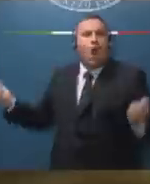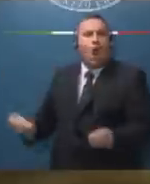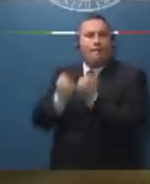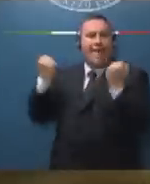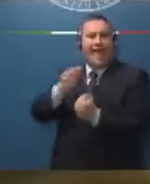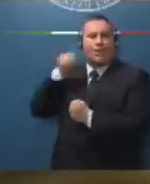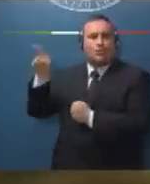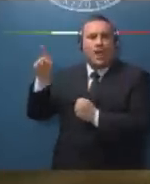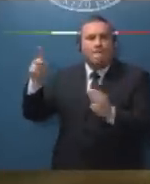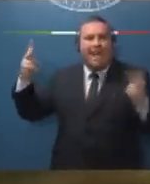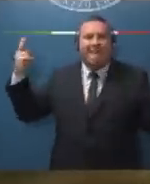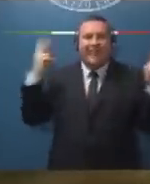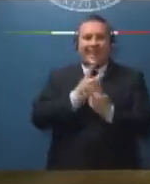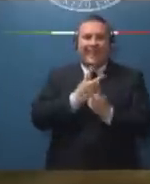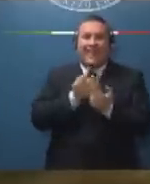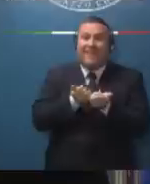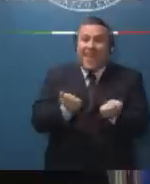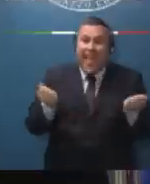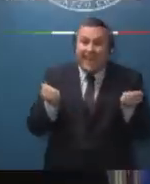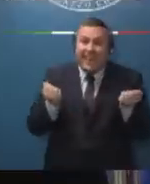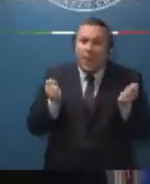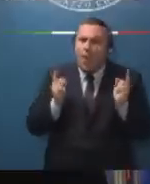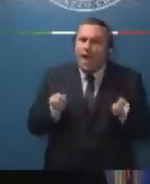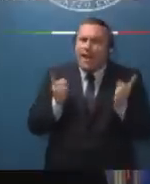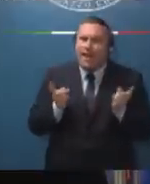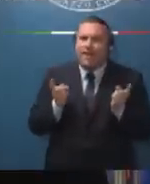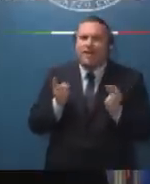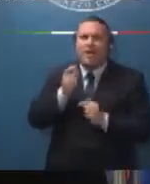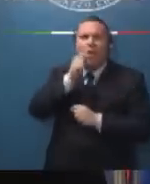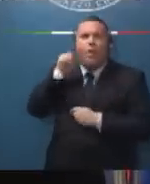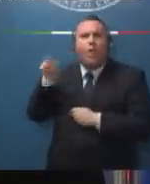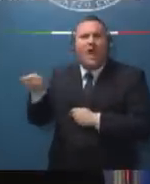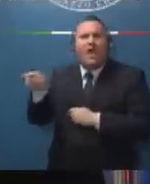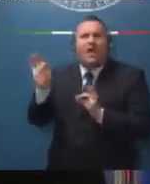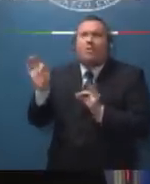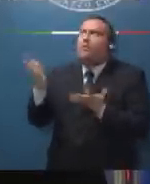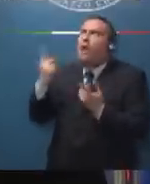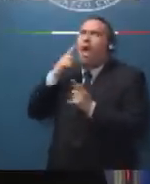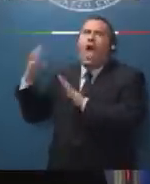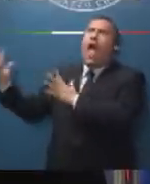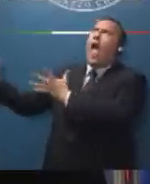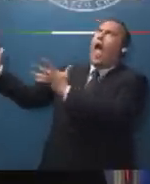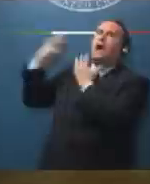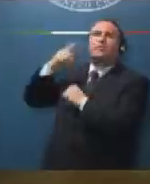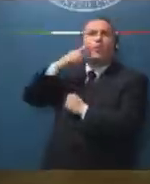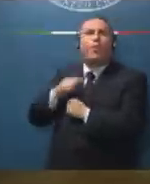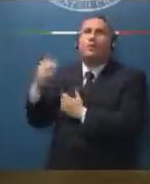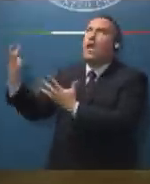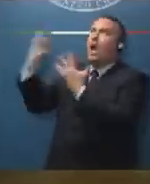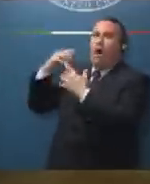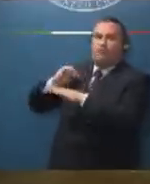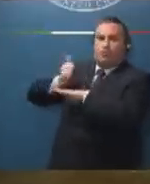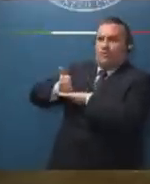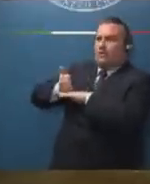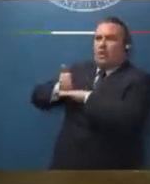la verità è che l'Ucraina e vittima di un'aggressione e che l'Ucraina difendendo la sua sovranità